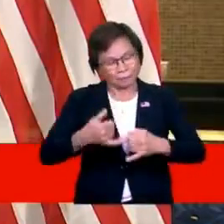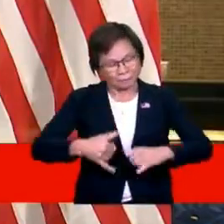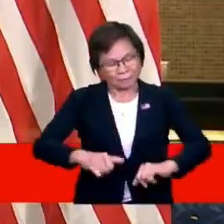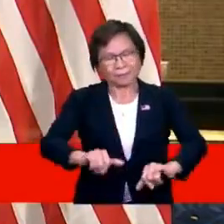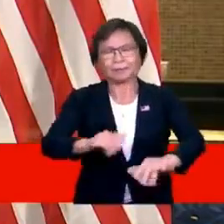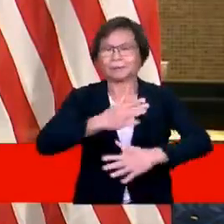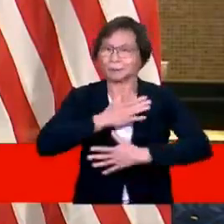ya